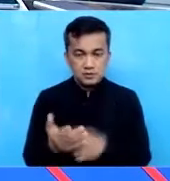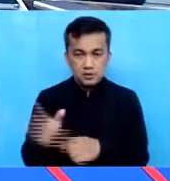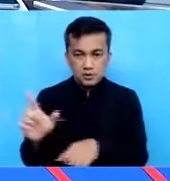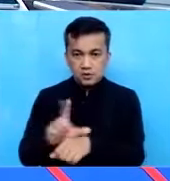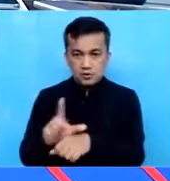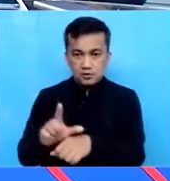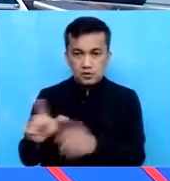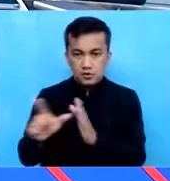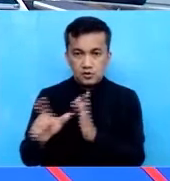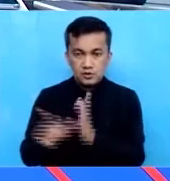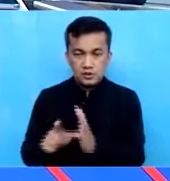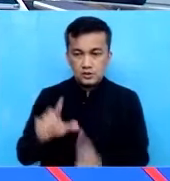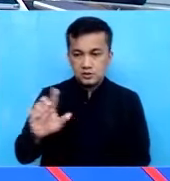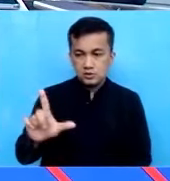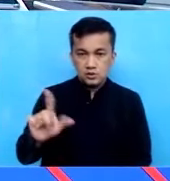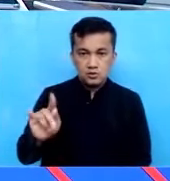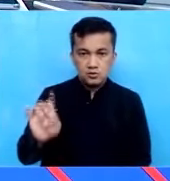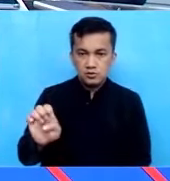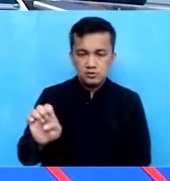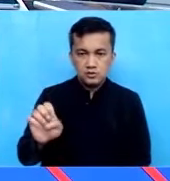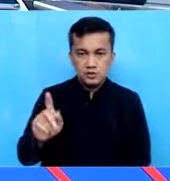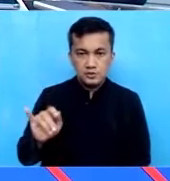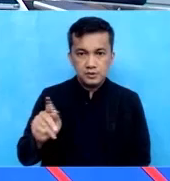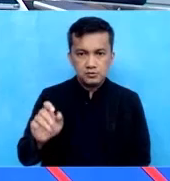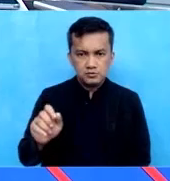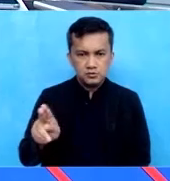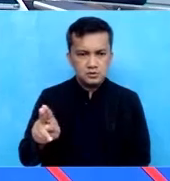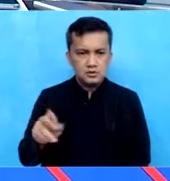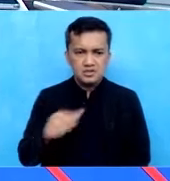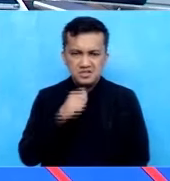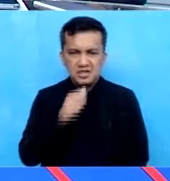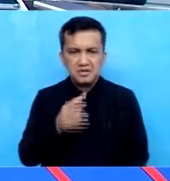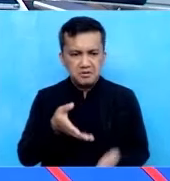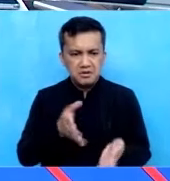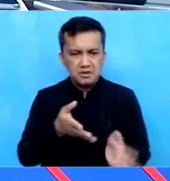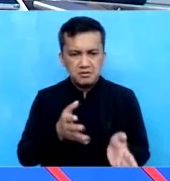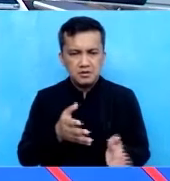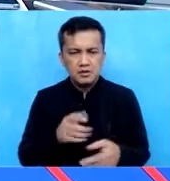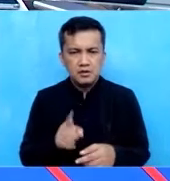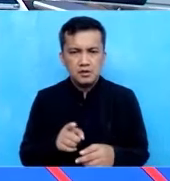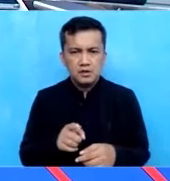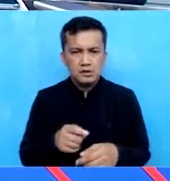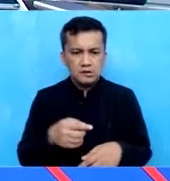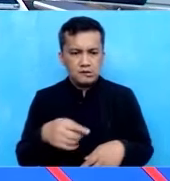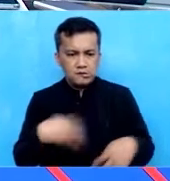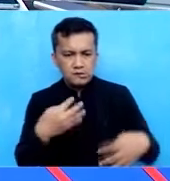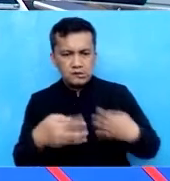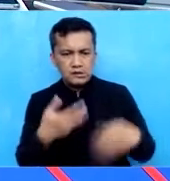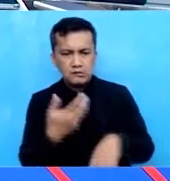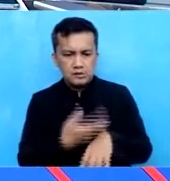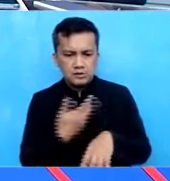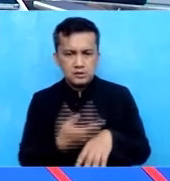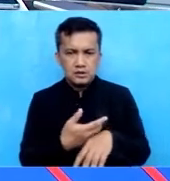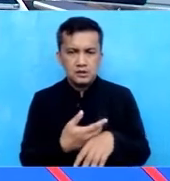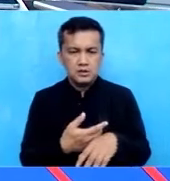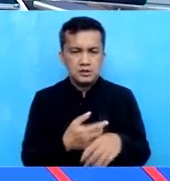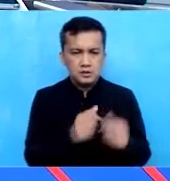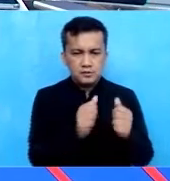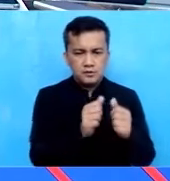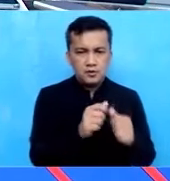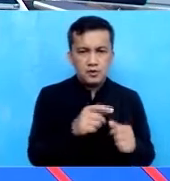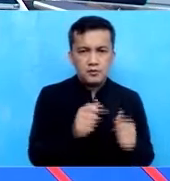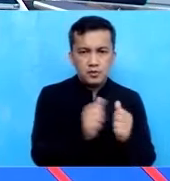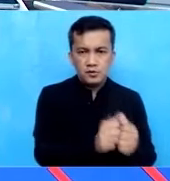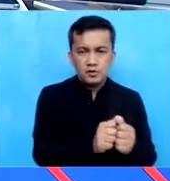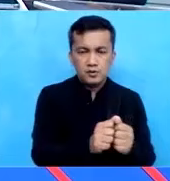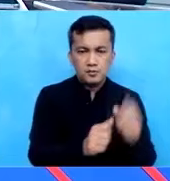Espiritu, abay hindi pinalampas ang mga patutsada ng ilang pro-Marcos candidates na sina Larry Gadon at